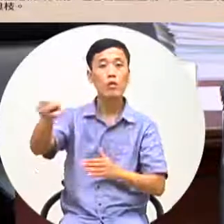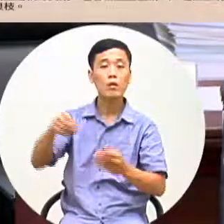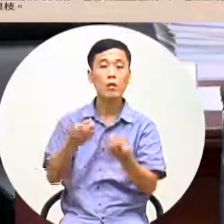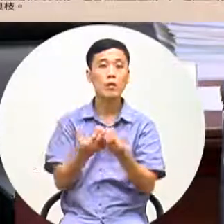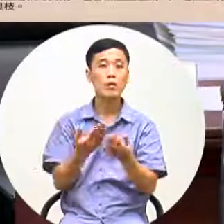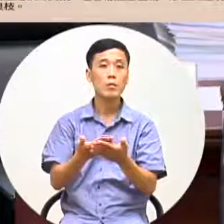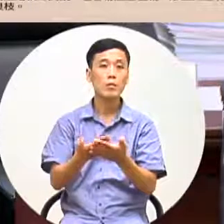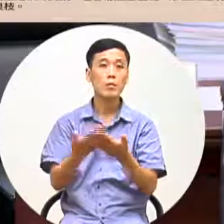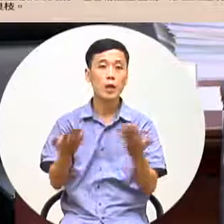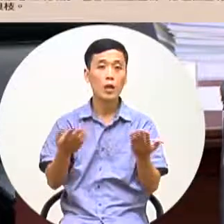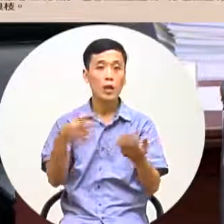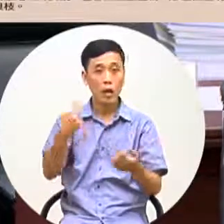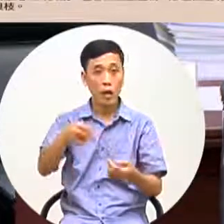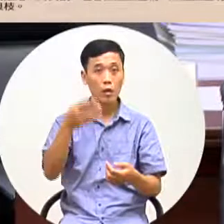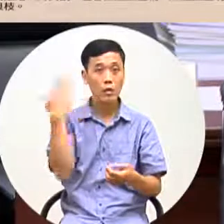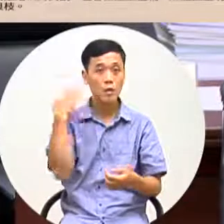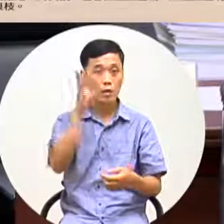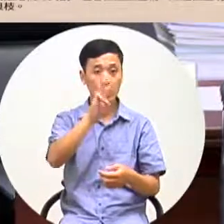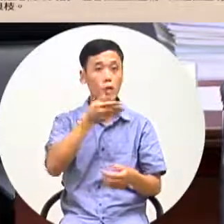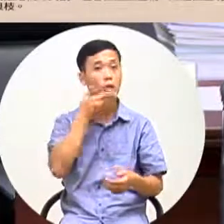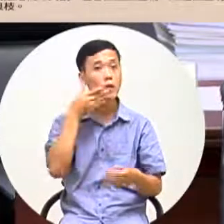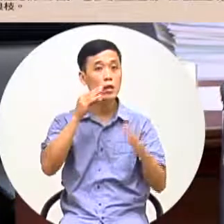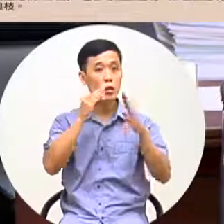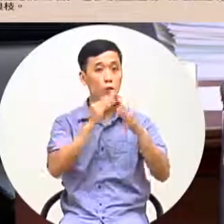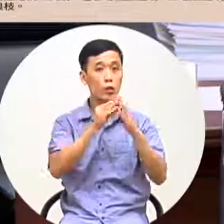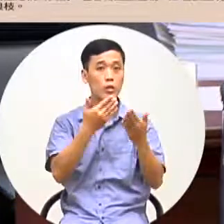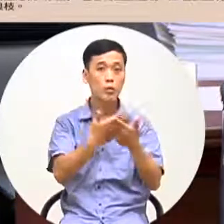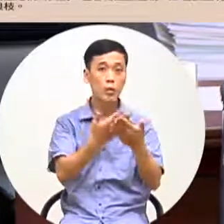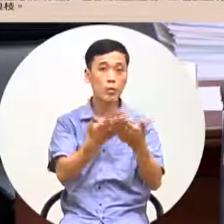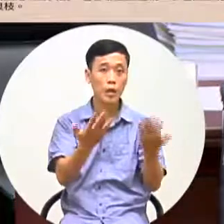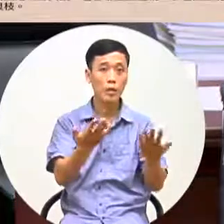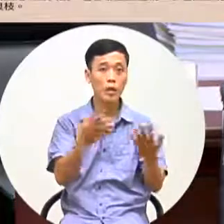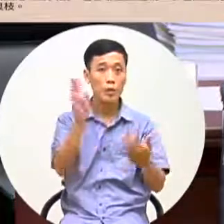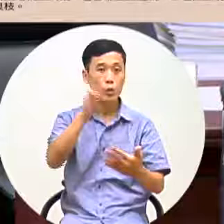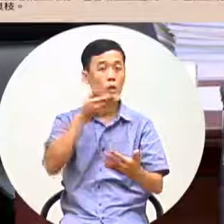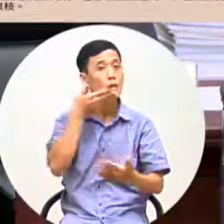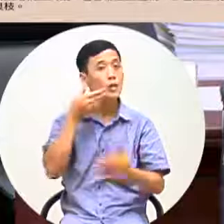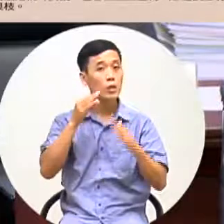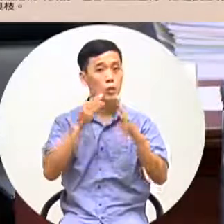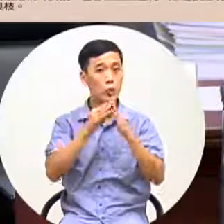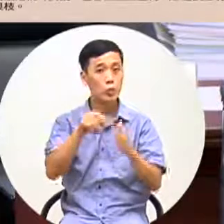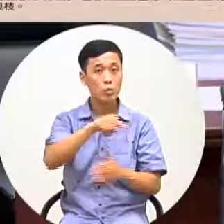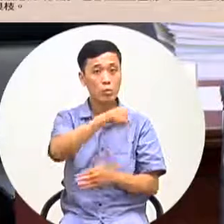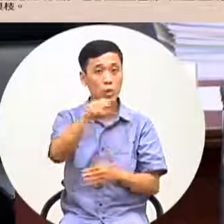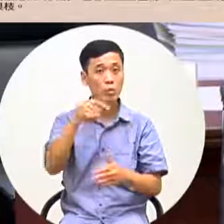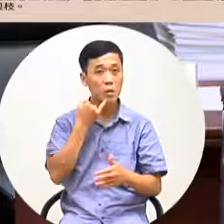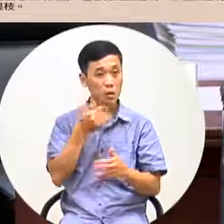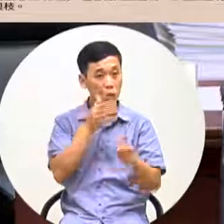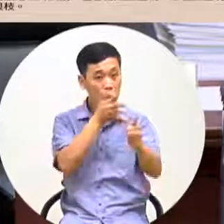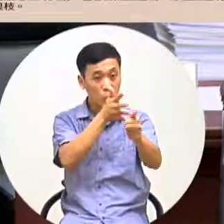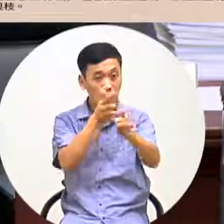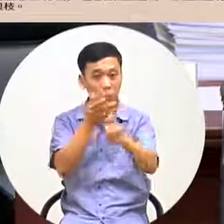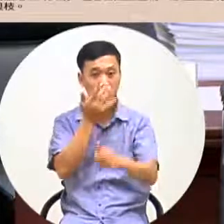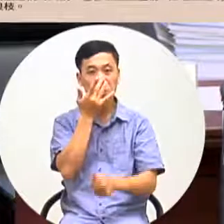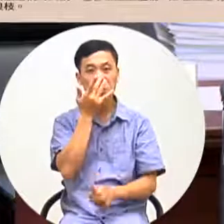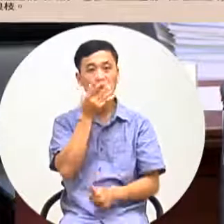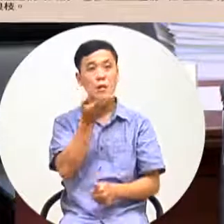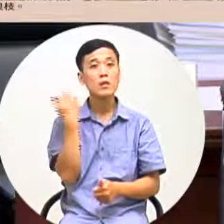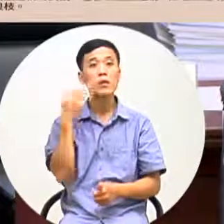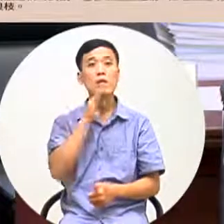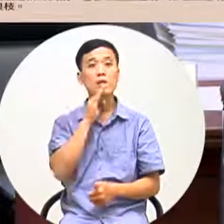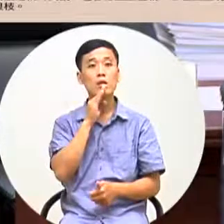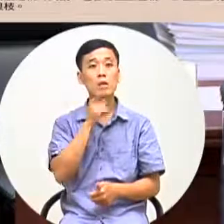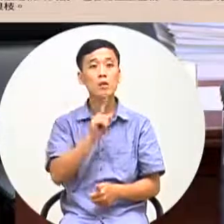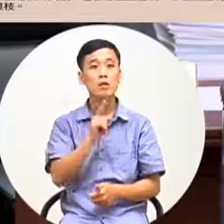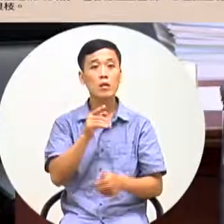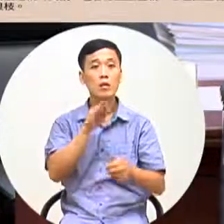局的怎么办？是不是？水利局的他可能人怎样教他不知道，他上一次是因为尿布数不织布的问